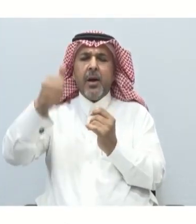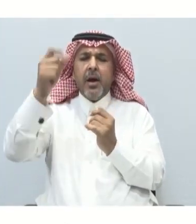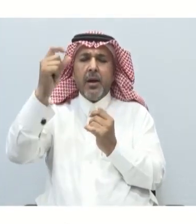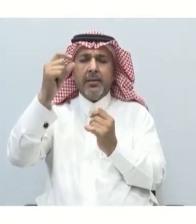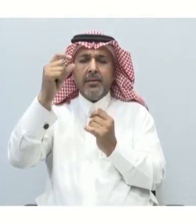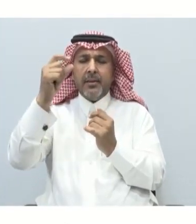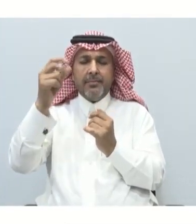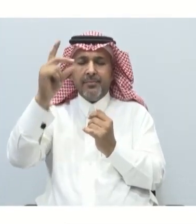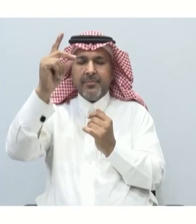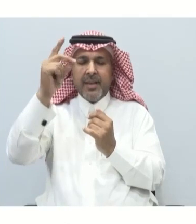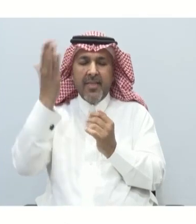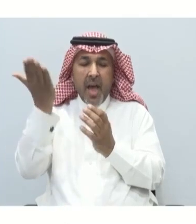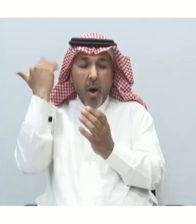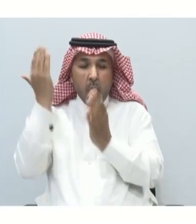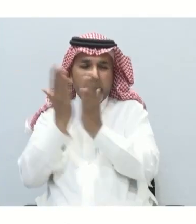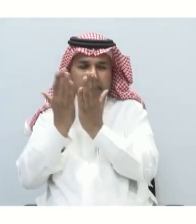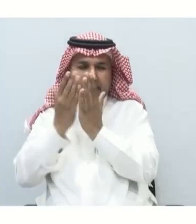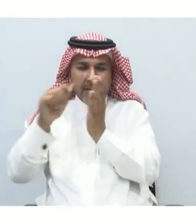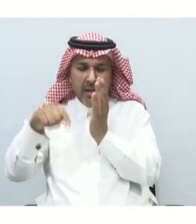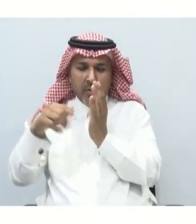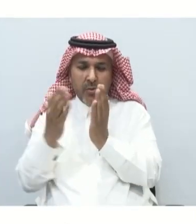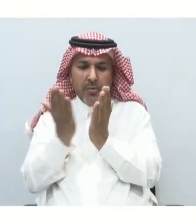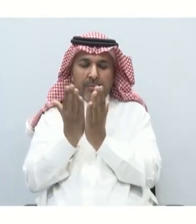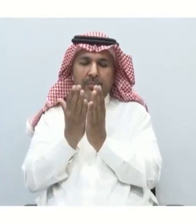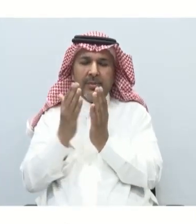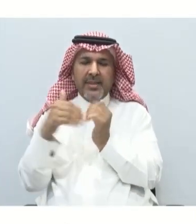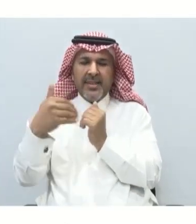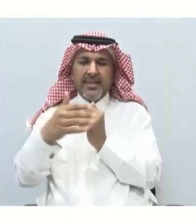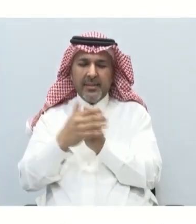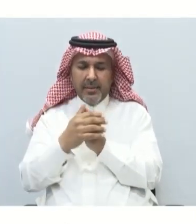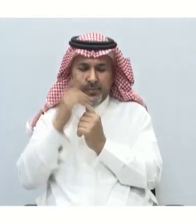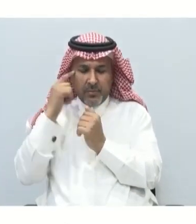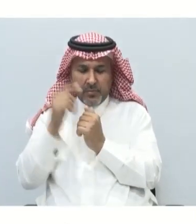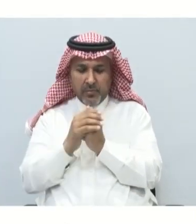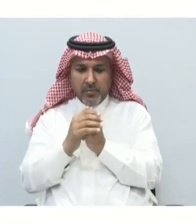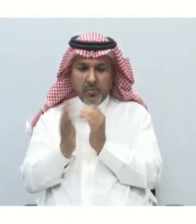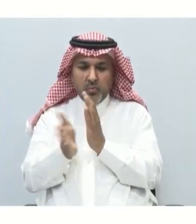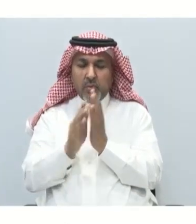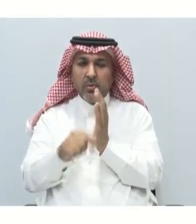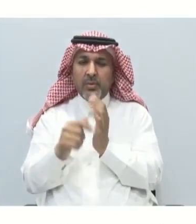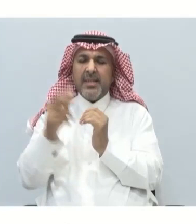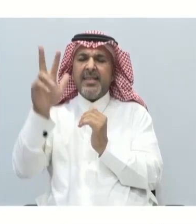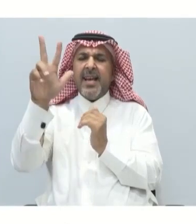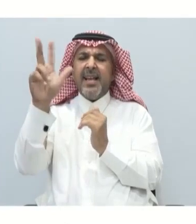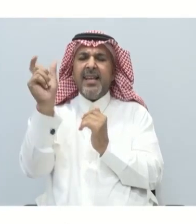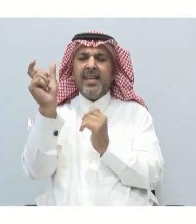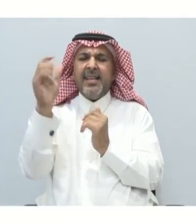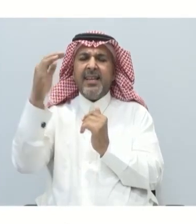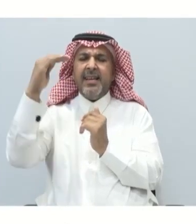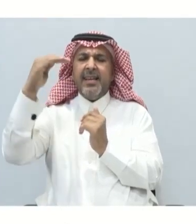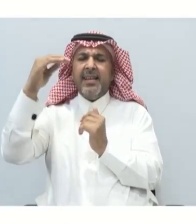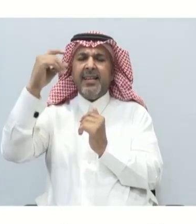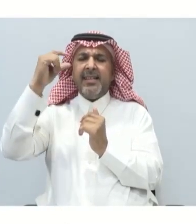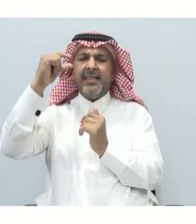وفي البيانات النوعيه الترتيبيه اخذنا معامل سبيرمان والان الانحدار اللي هي المعادله